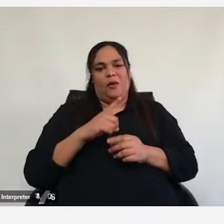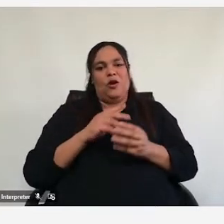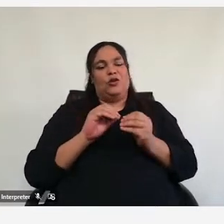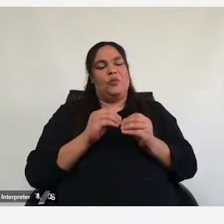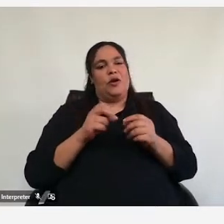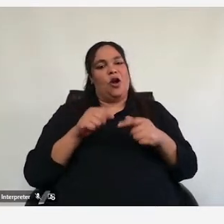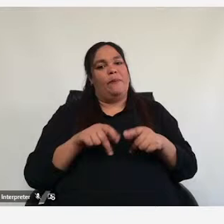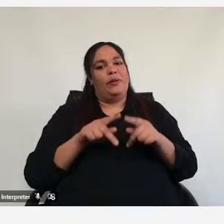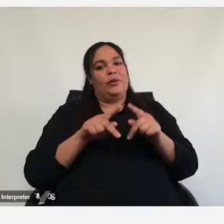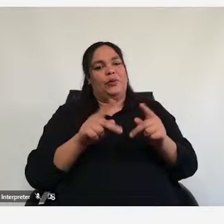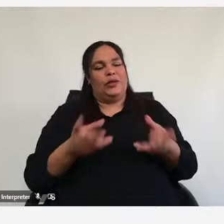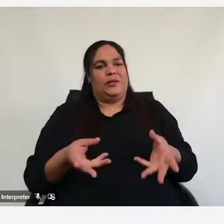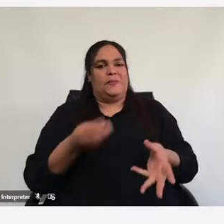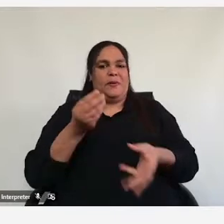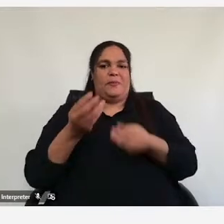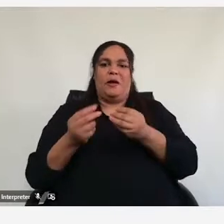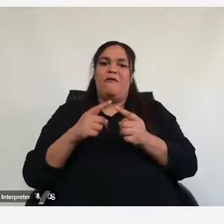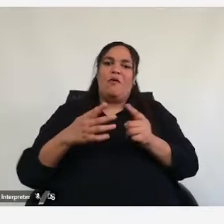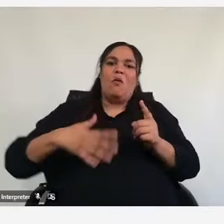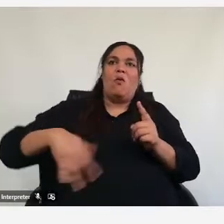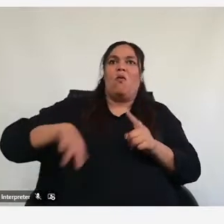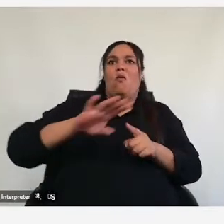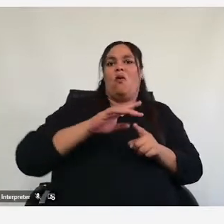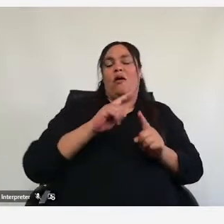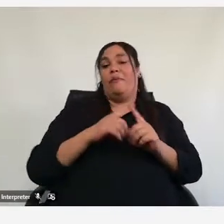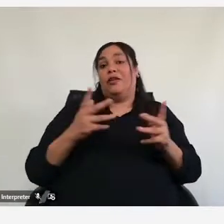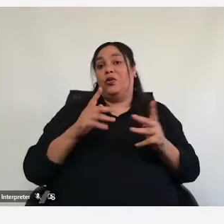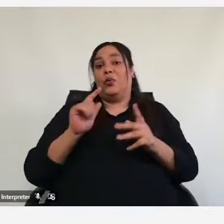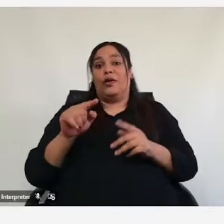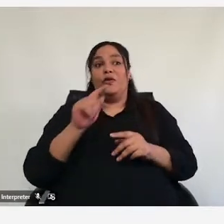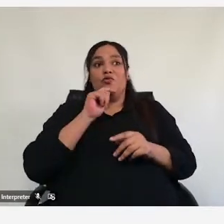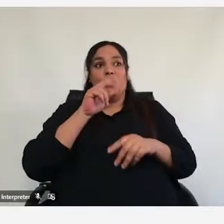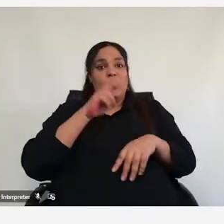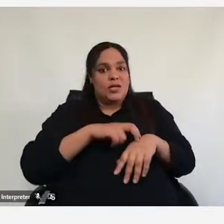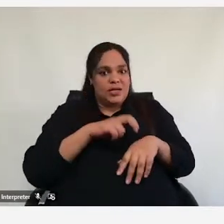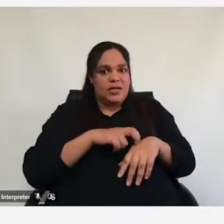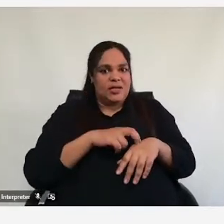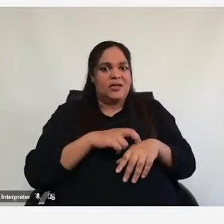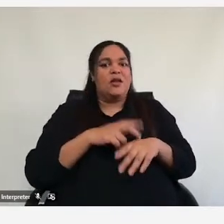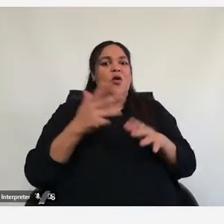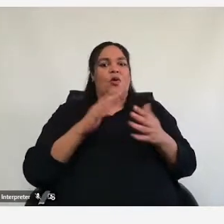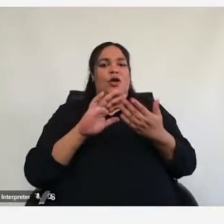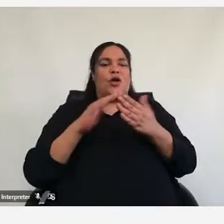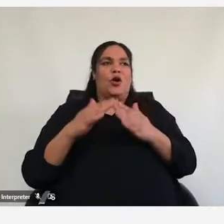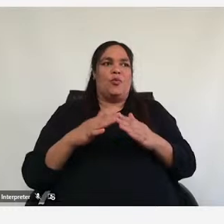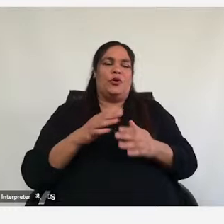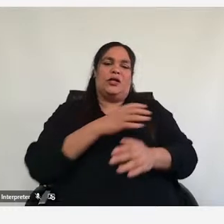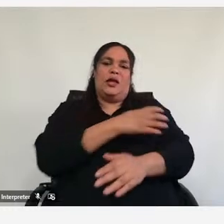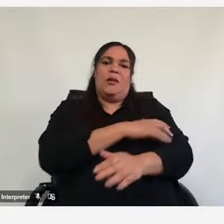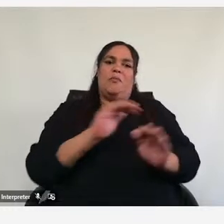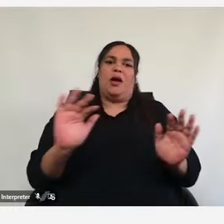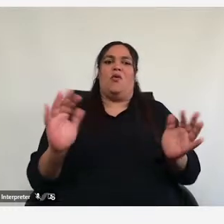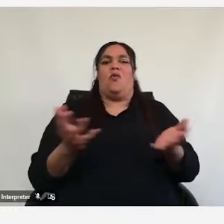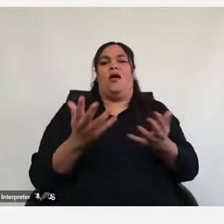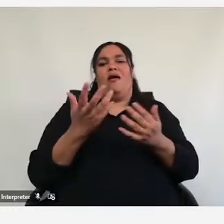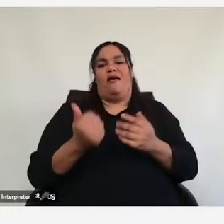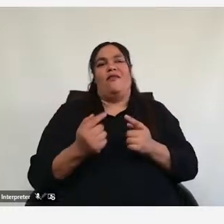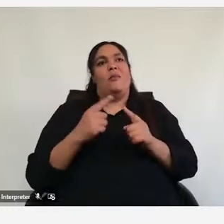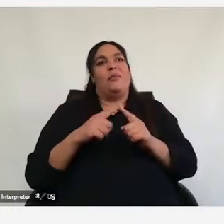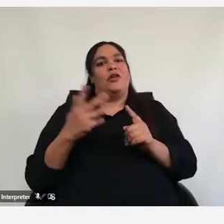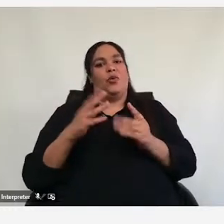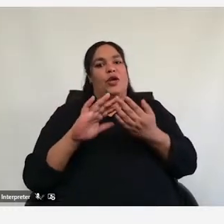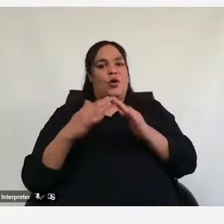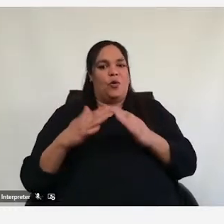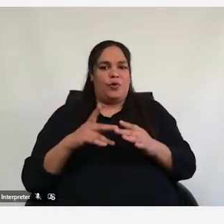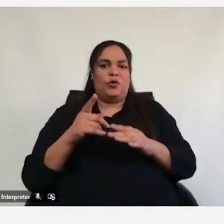geleenthede te skep vir almal en waar dit toeganklik is, waar gesinne bemagtig kan word en waar